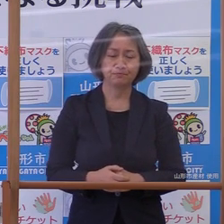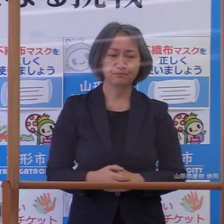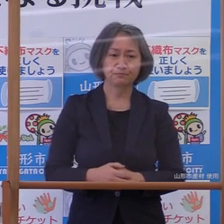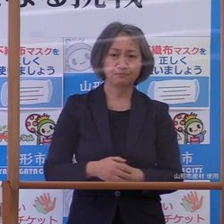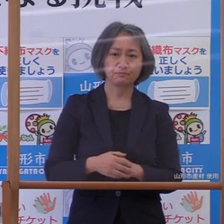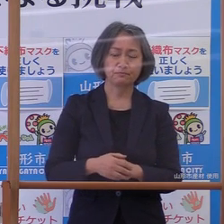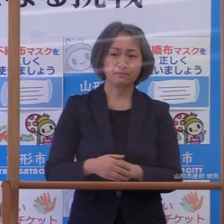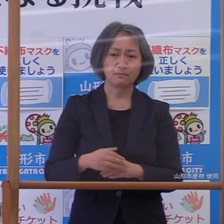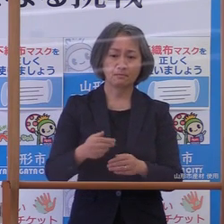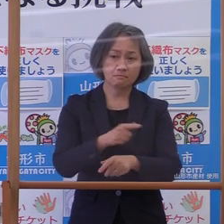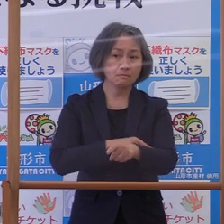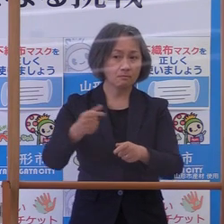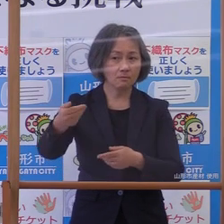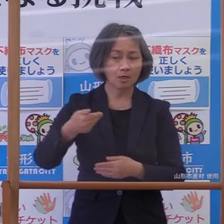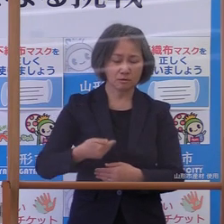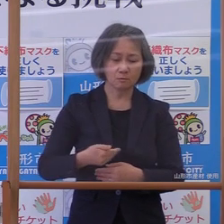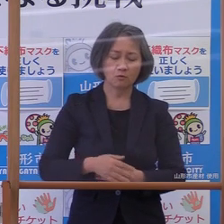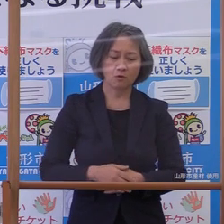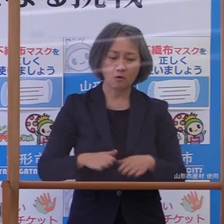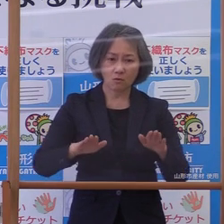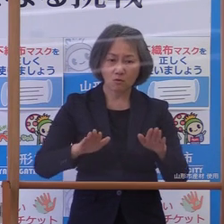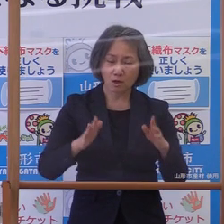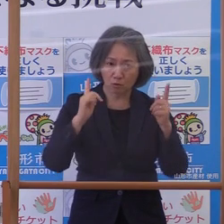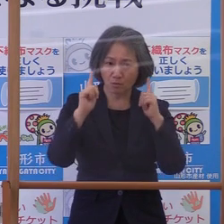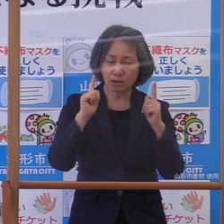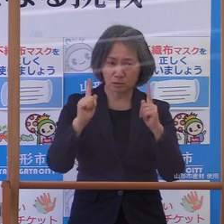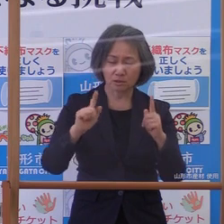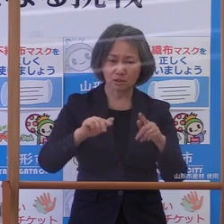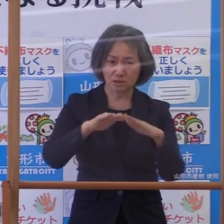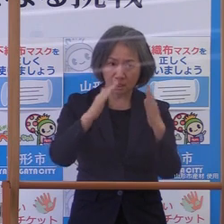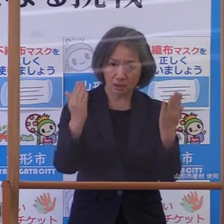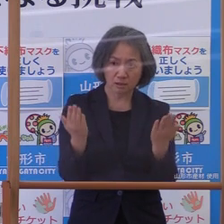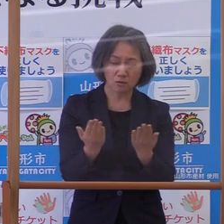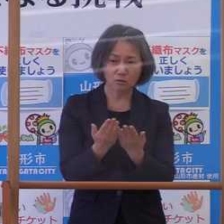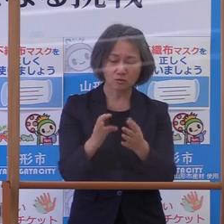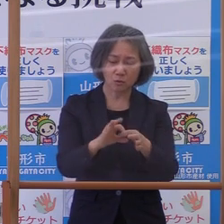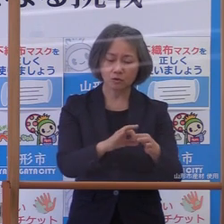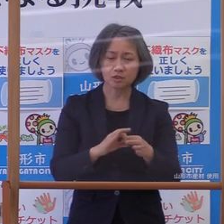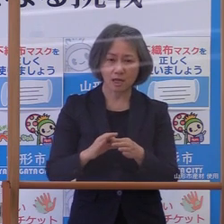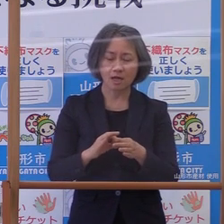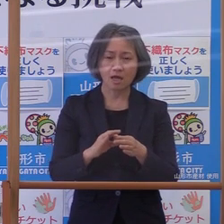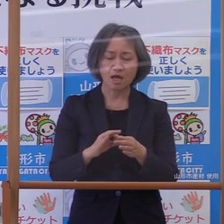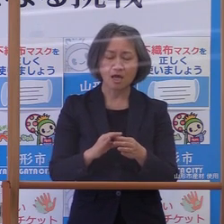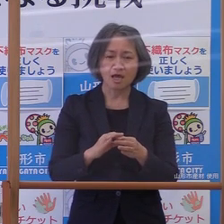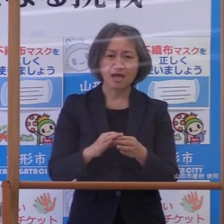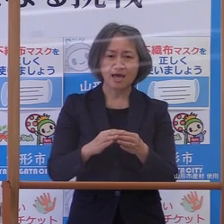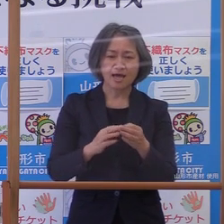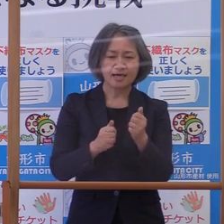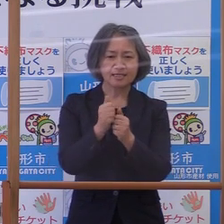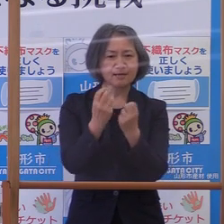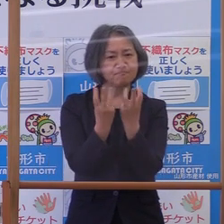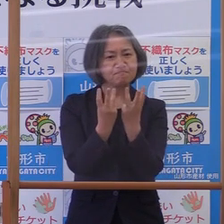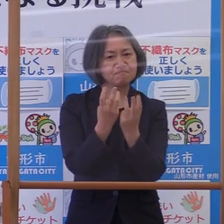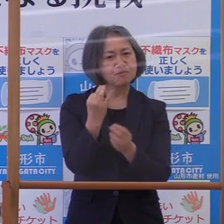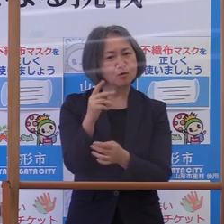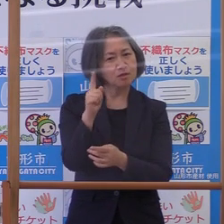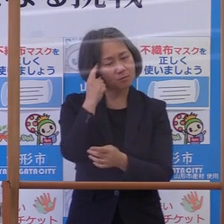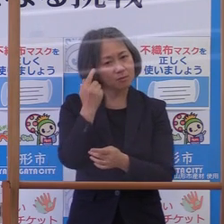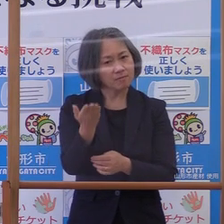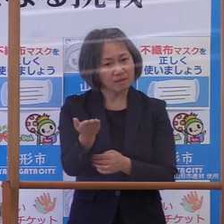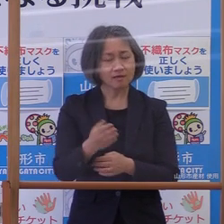最後に、今回の祭り全体を通して、市長として点数をつけるなら何点の出来だったという考え